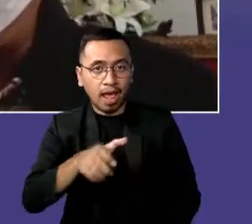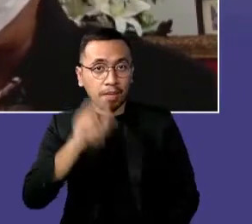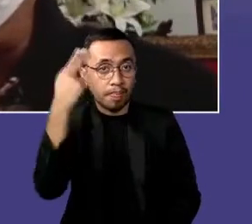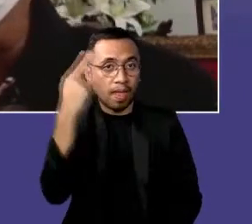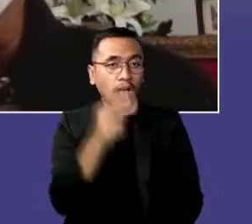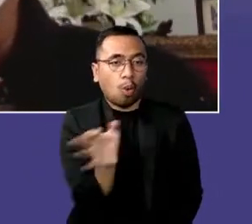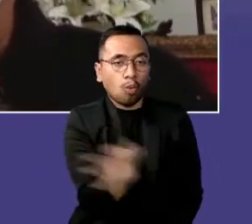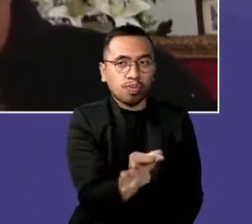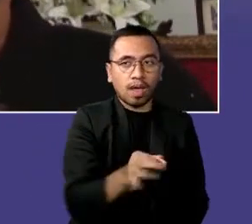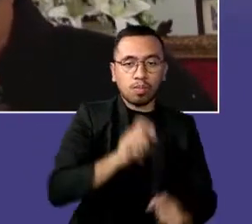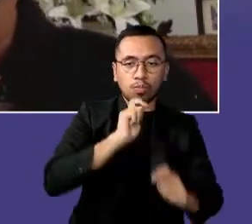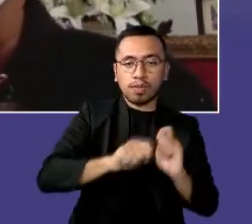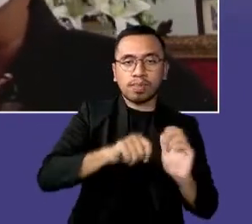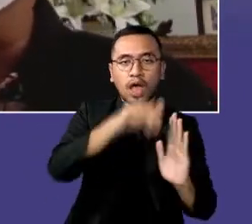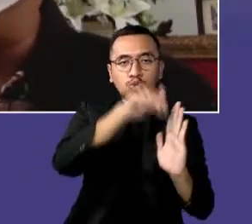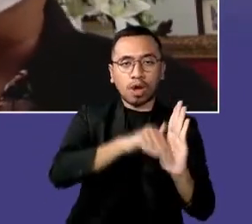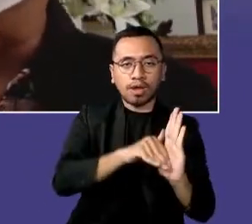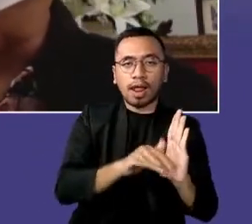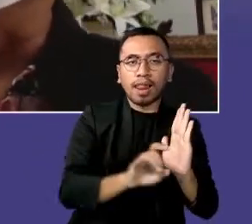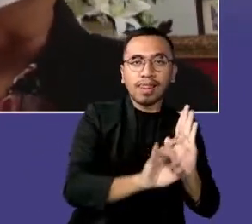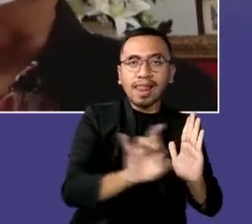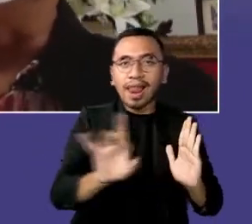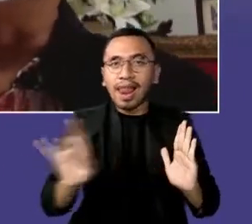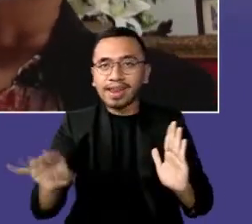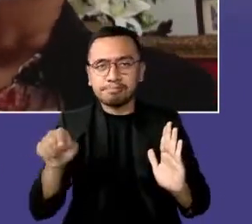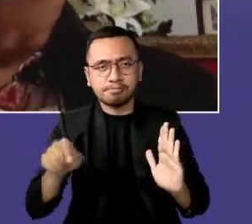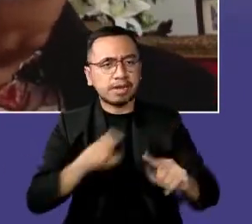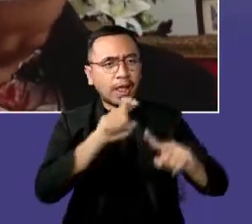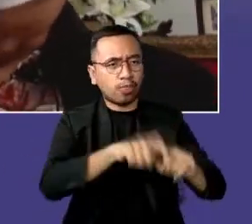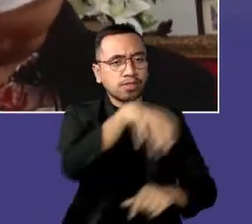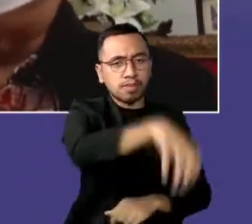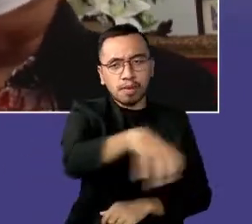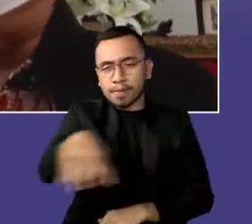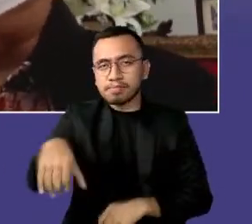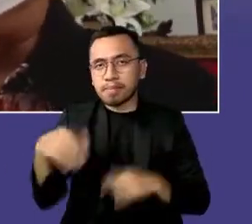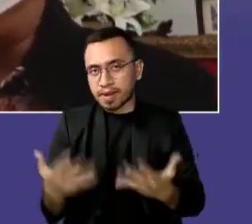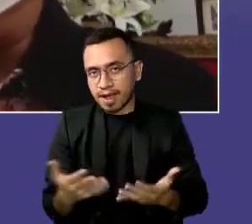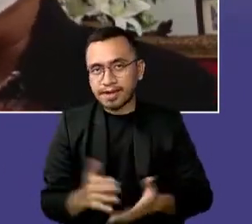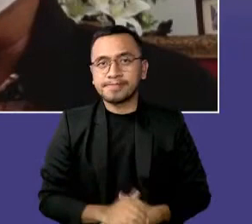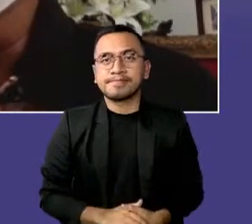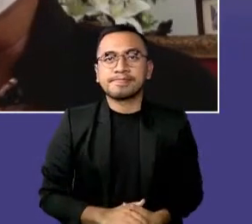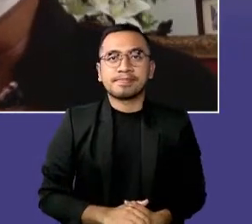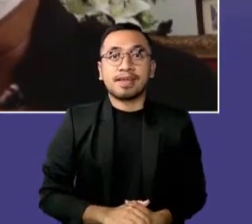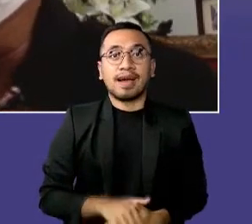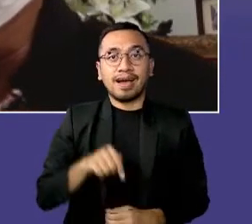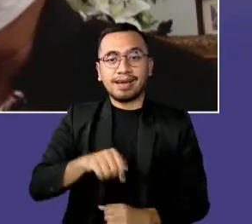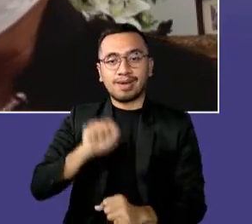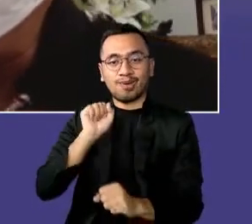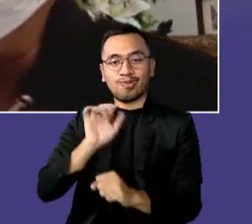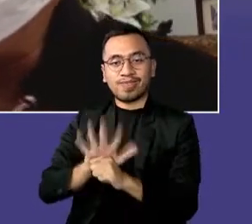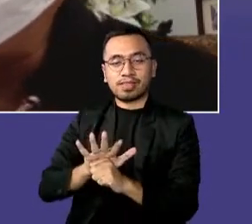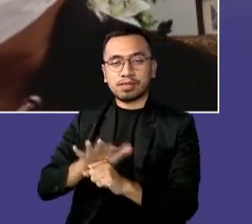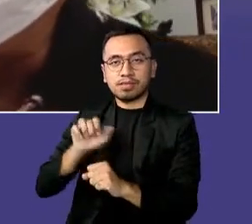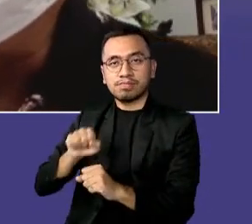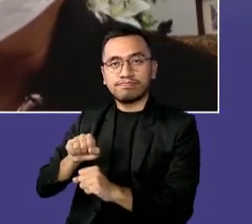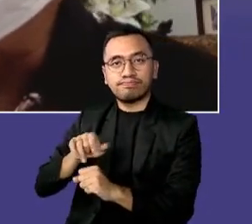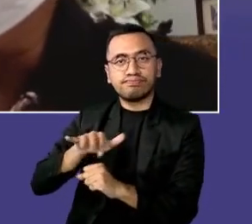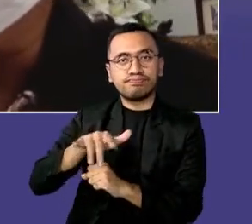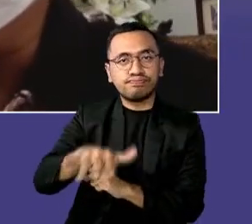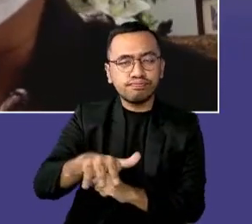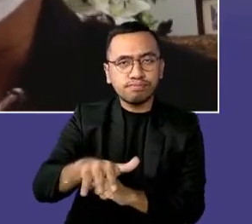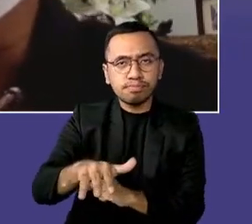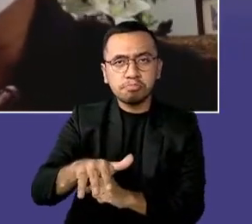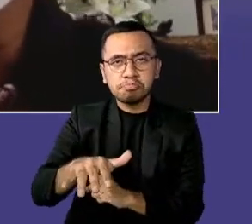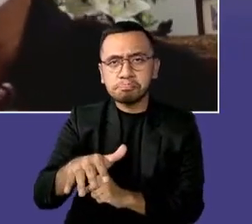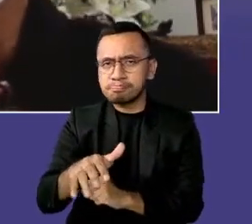untuk menekan penularan ke-19 dan dia daerahnya masing-masing ya Nah penularan ke-19 di daerah masing-masing ini untuk saat ini